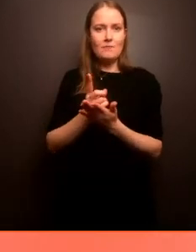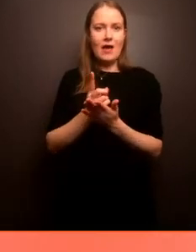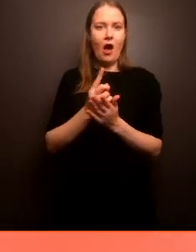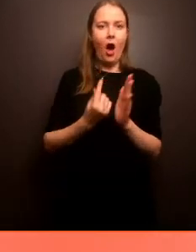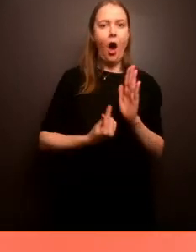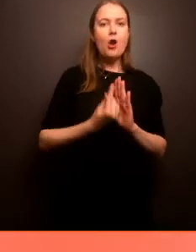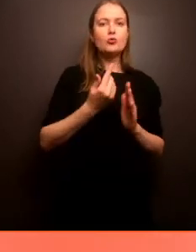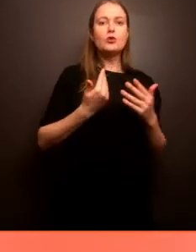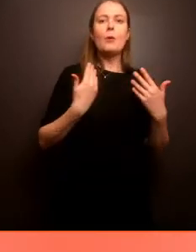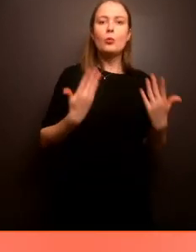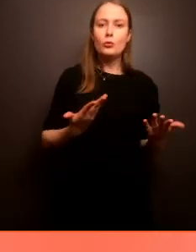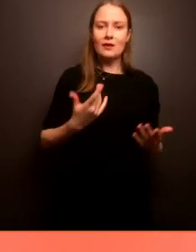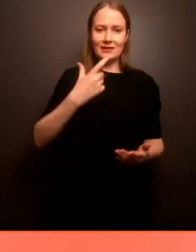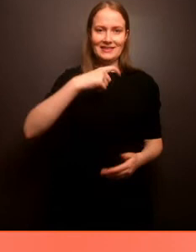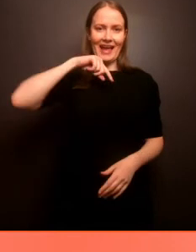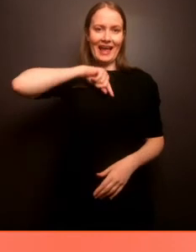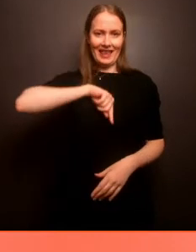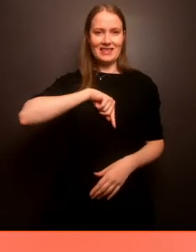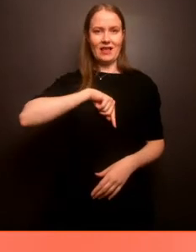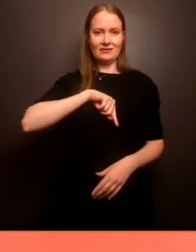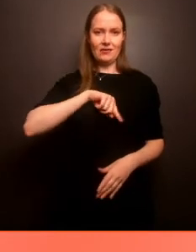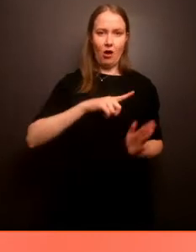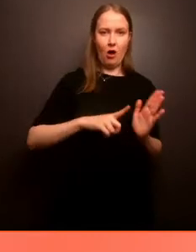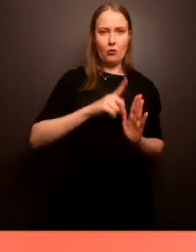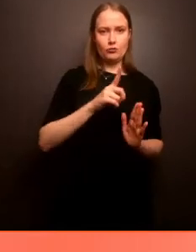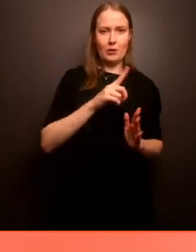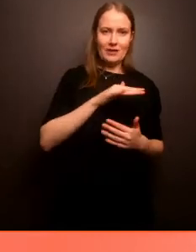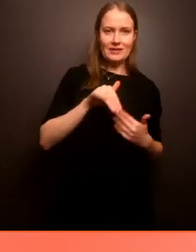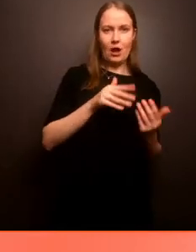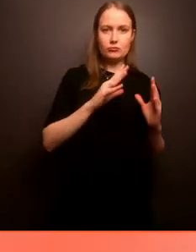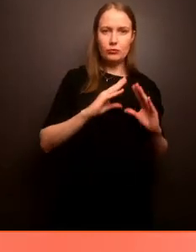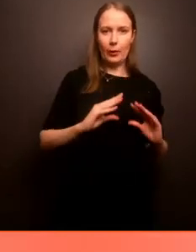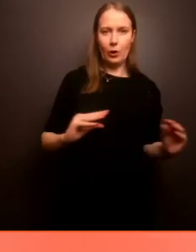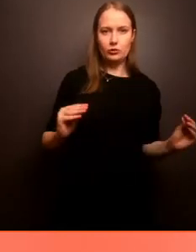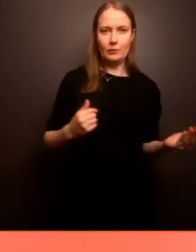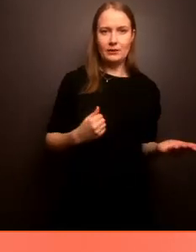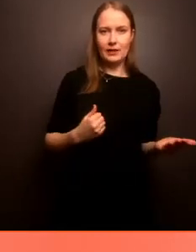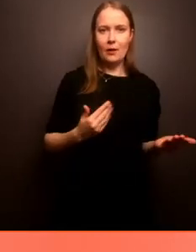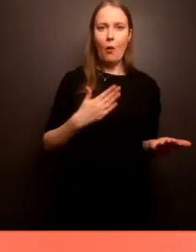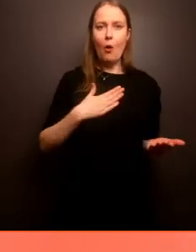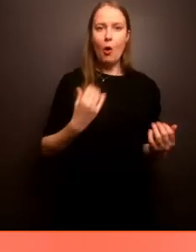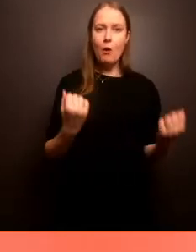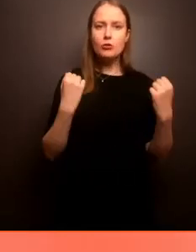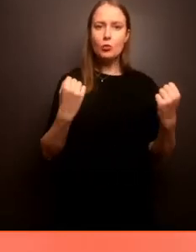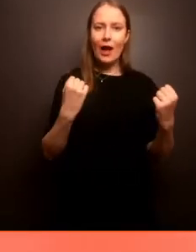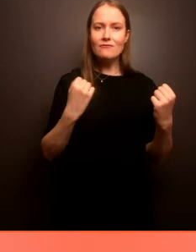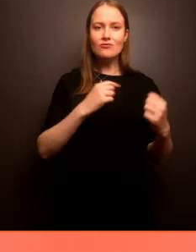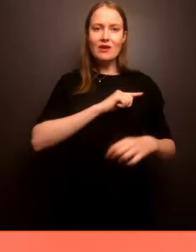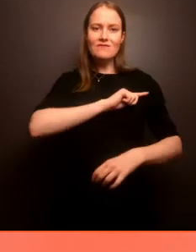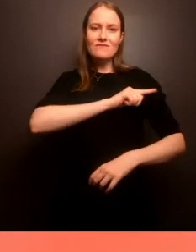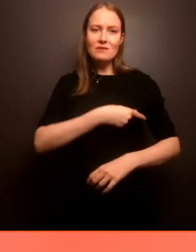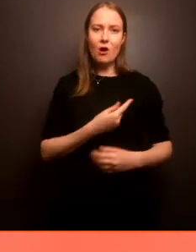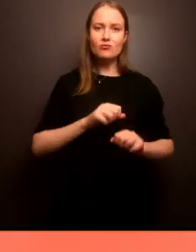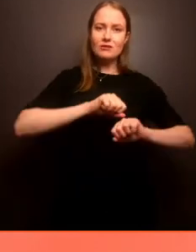endast. Ehk siis, mida ma tööturul pakun, mis on minu tugevused ja mis on need võimalused, kellele ma saan seda pakkuda ja